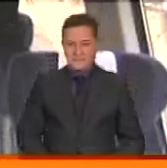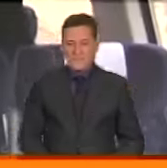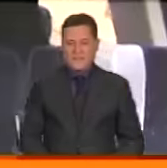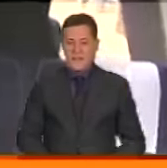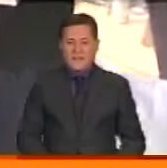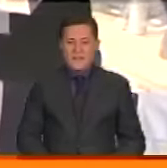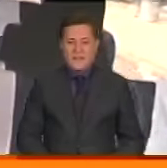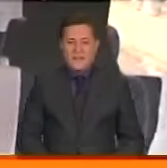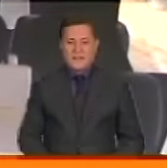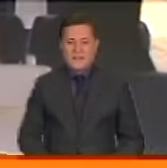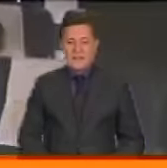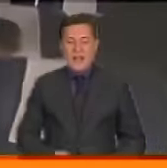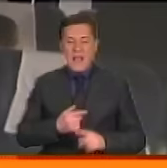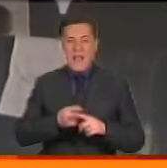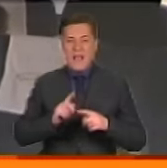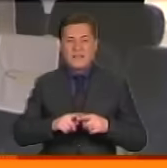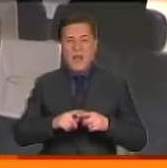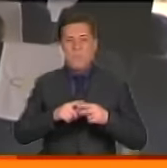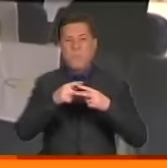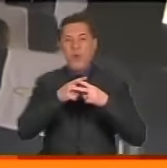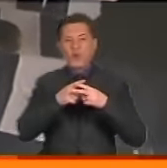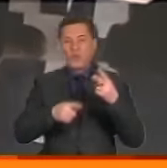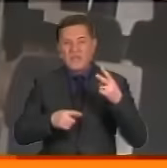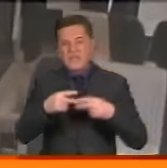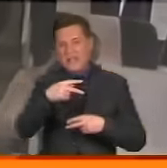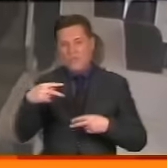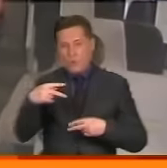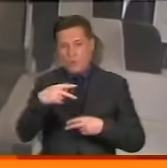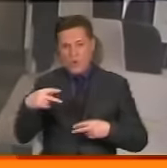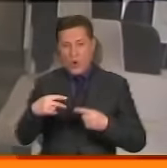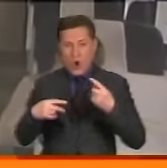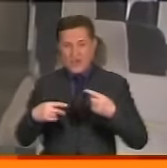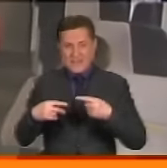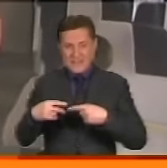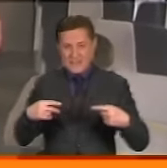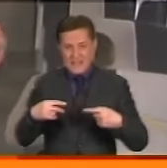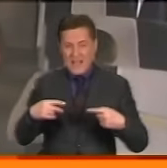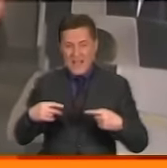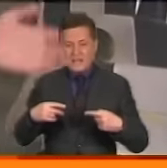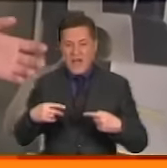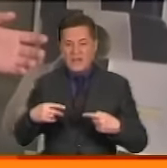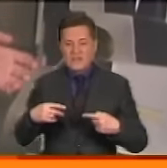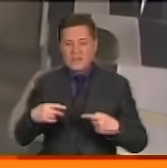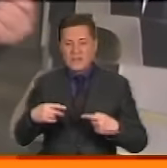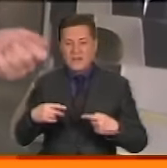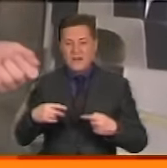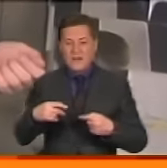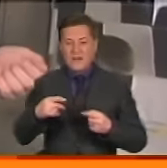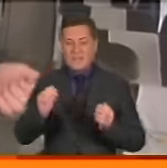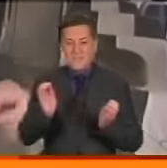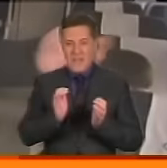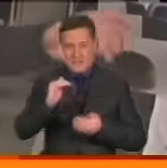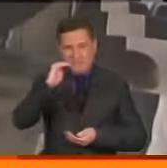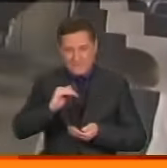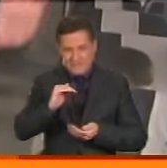система якби полуторного або двохповерхового режиму. Тобто один етаж на мінус метр посаджений від звичайного рівня, як ми